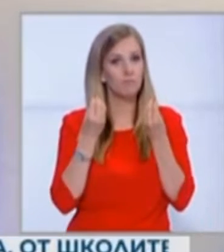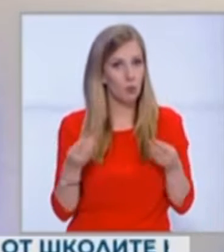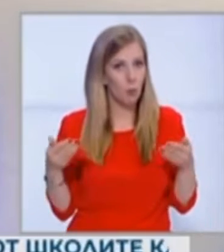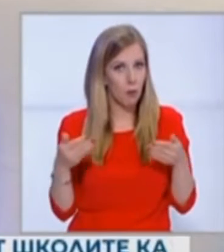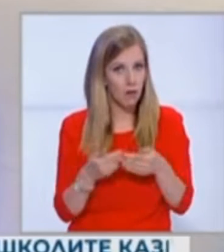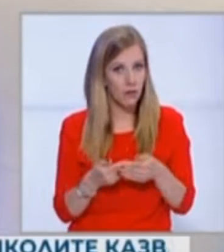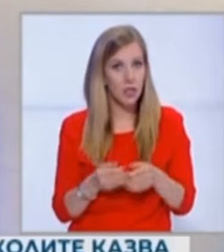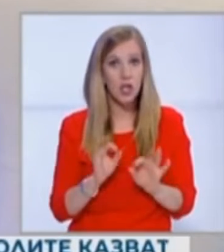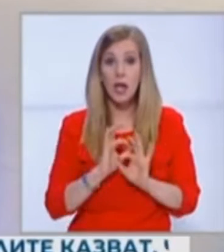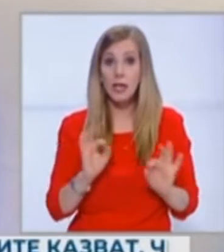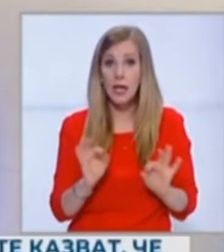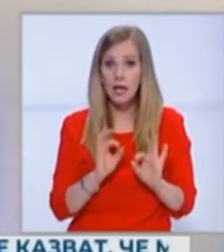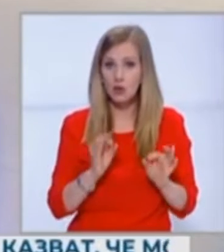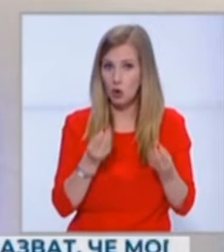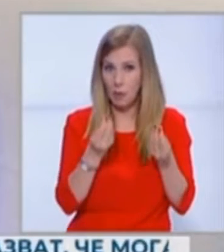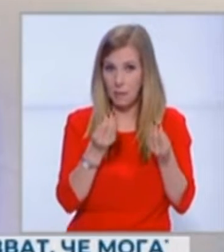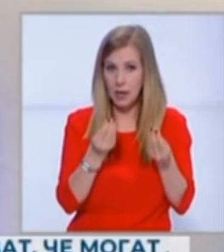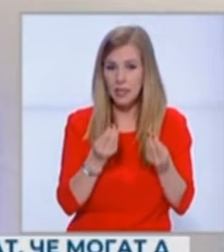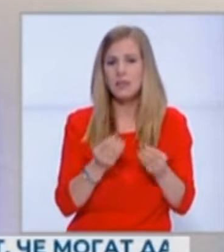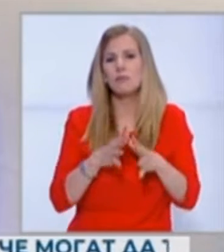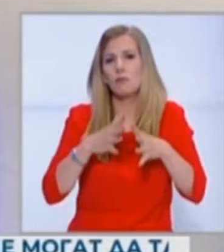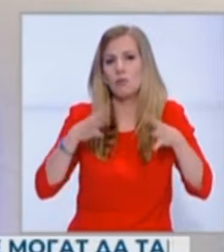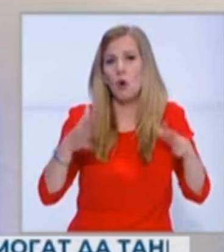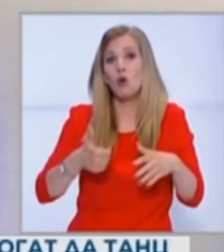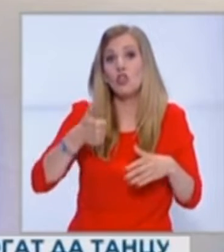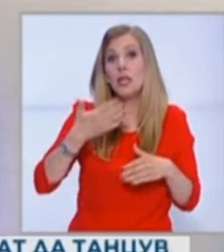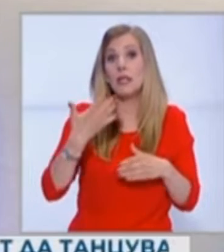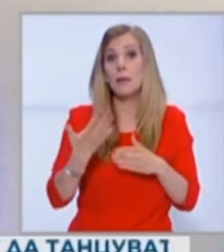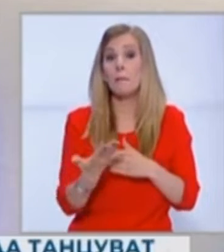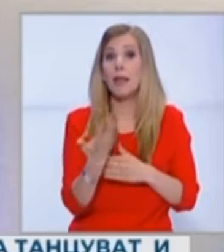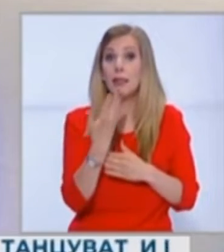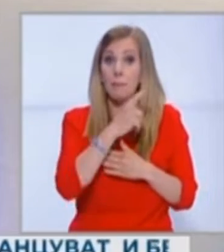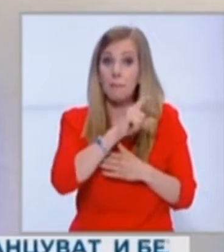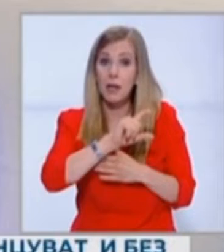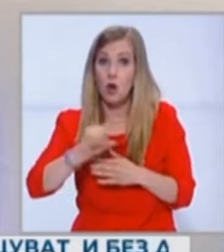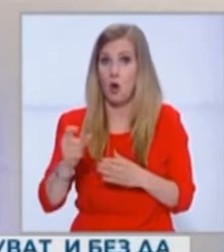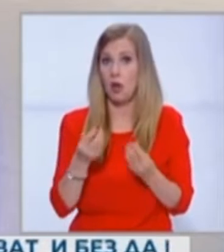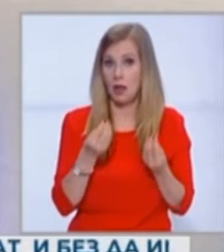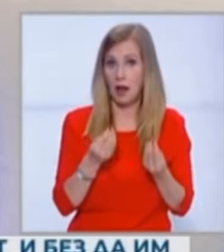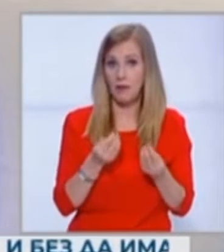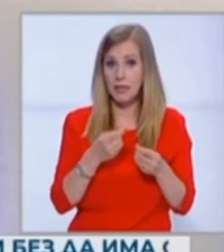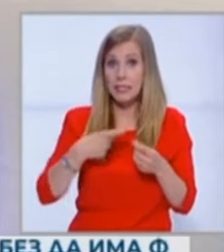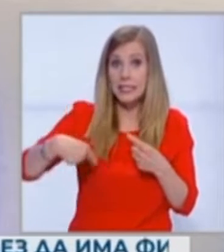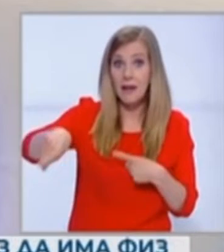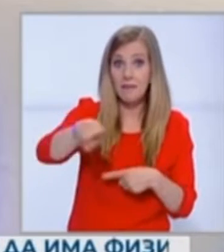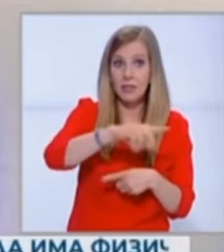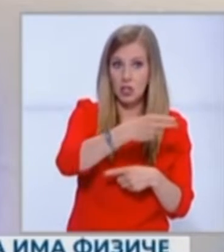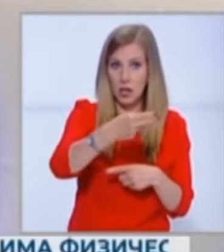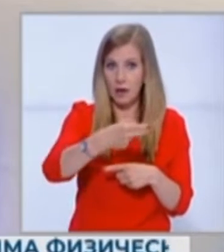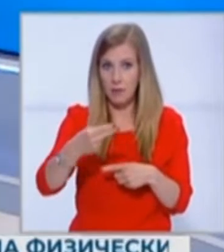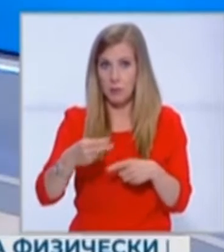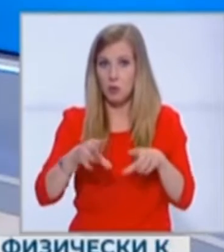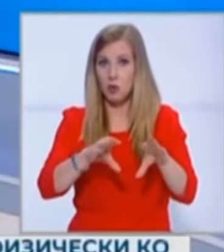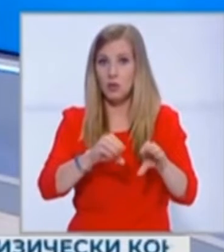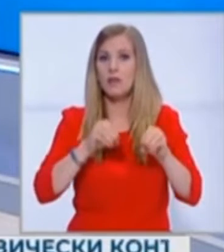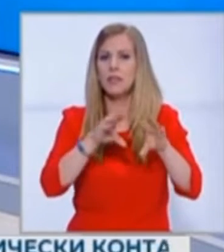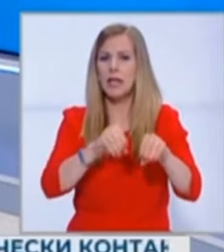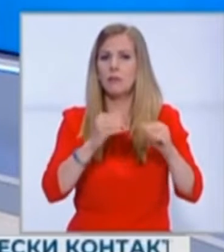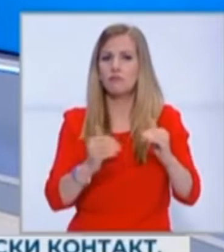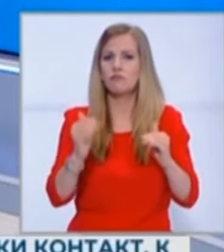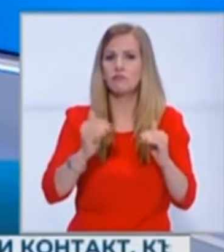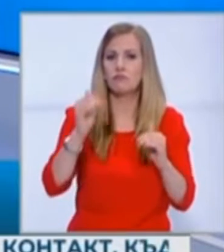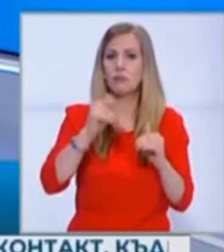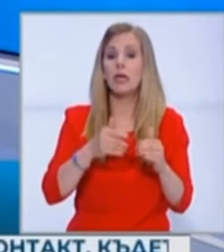сумата е колосална, 65 милиона лева за всички топлофикации, които са надзели последните 8 месеца от отоплителният сезон